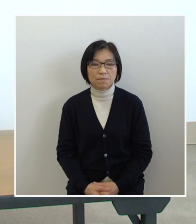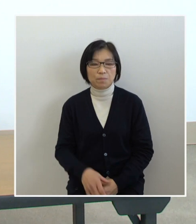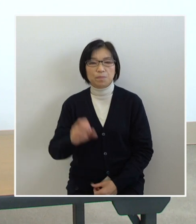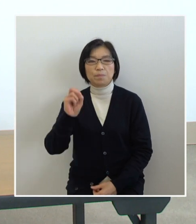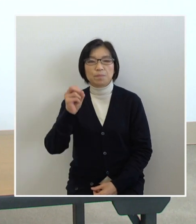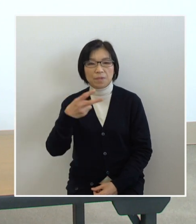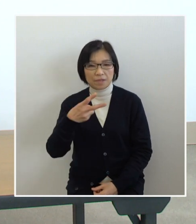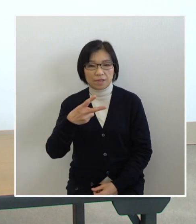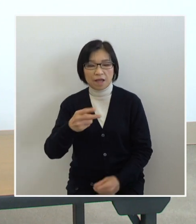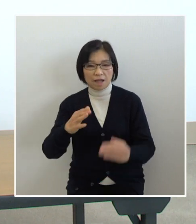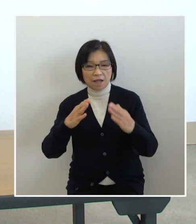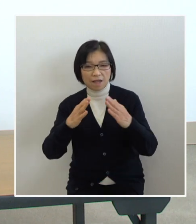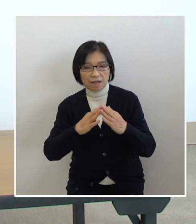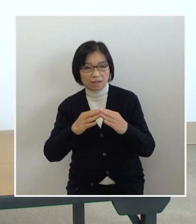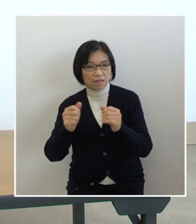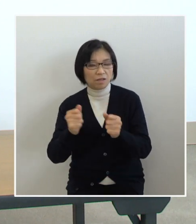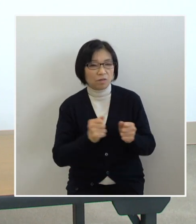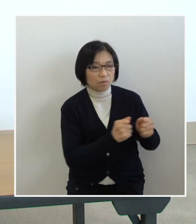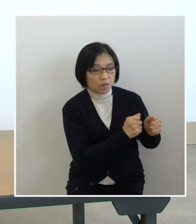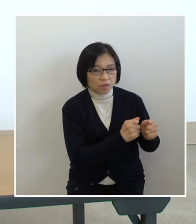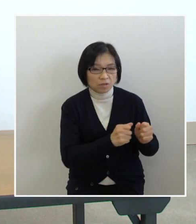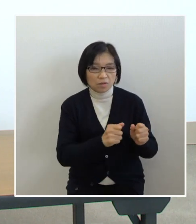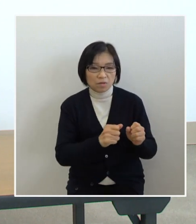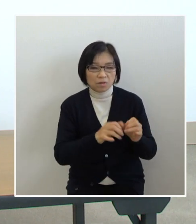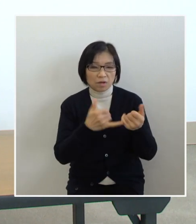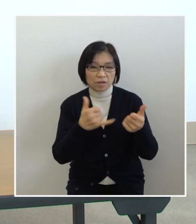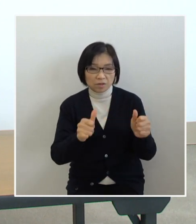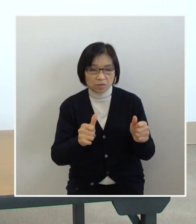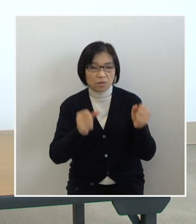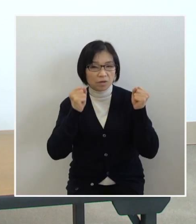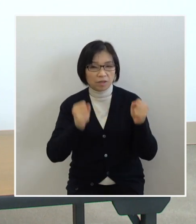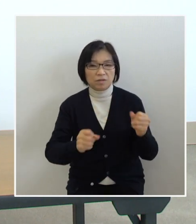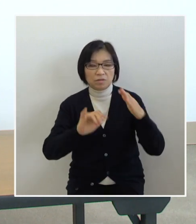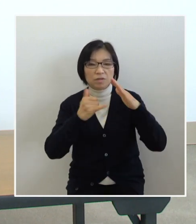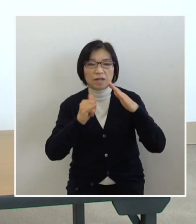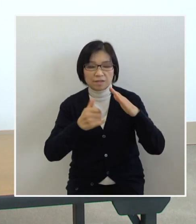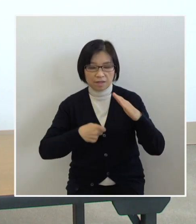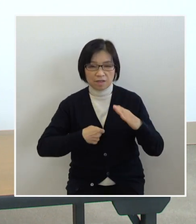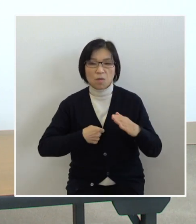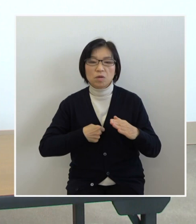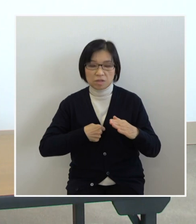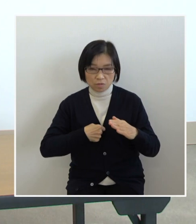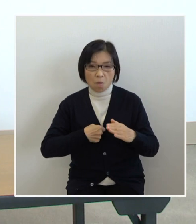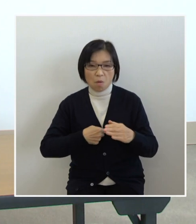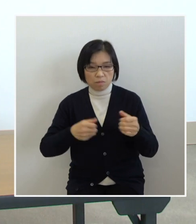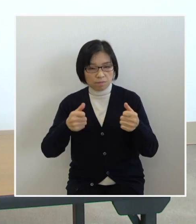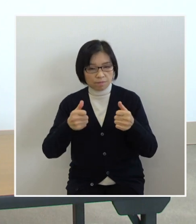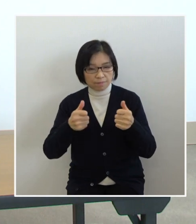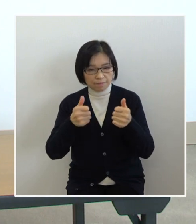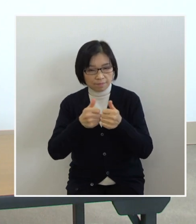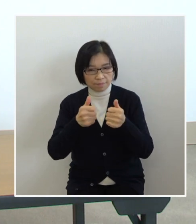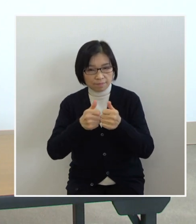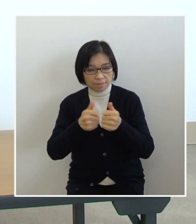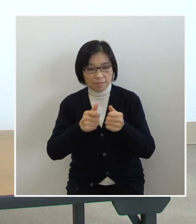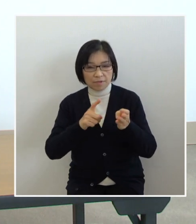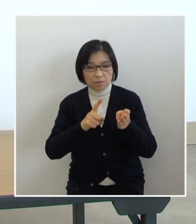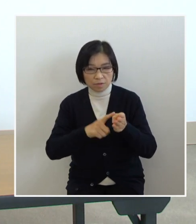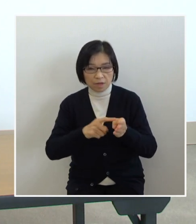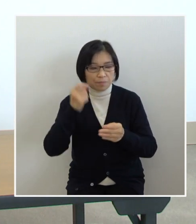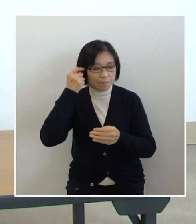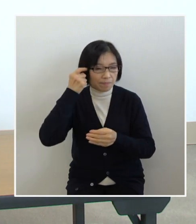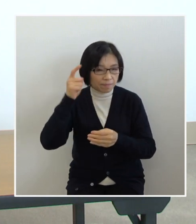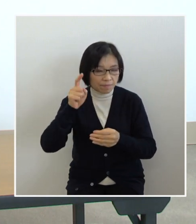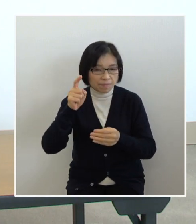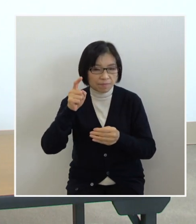また引きこもりの方を持つご家族が気持ちを分かち合い気づきをもらう場として家族会